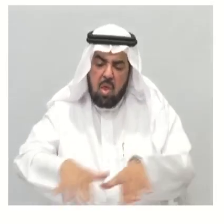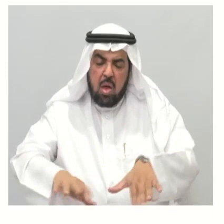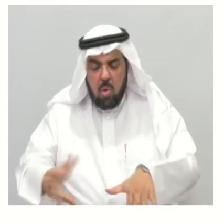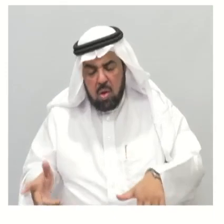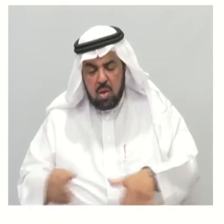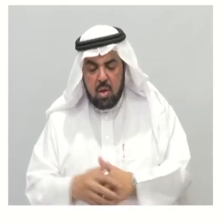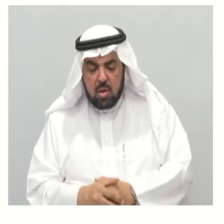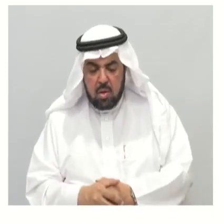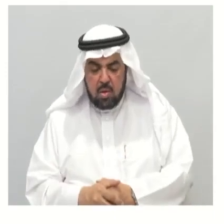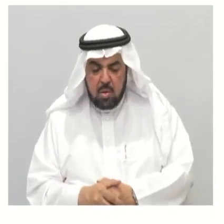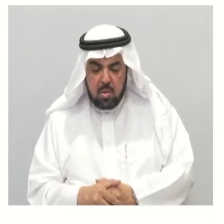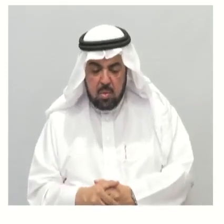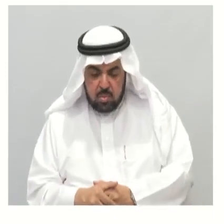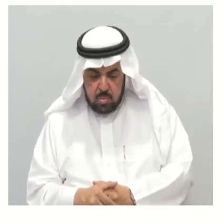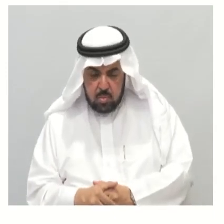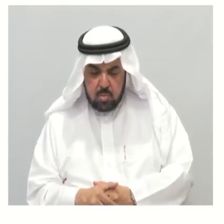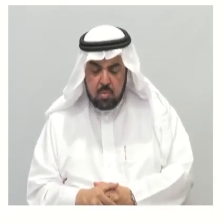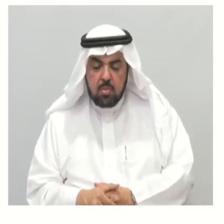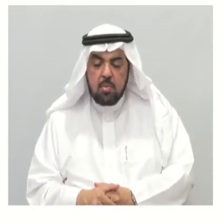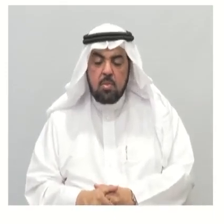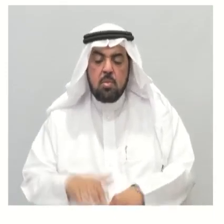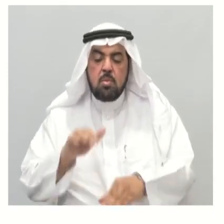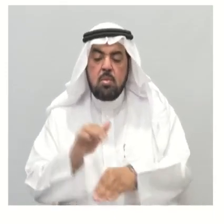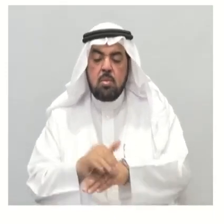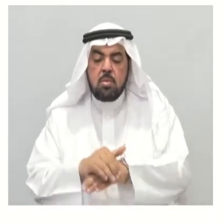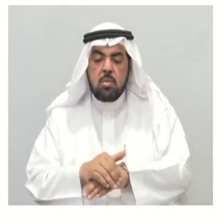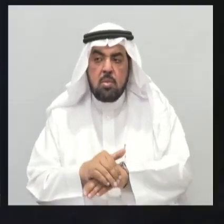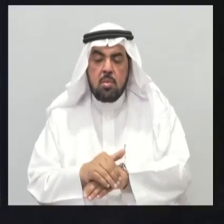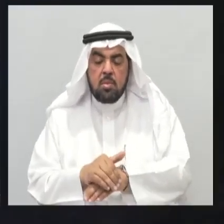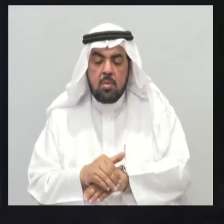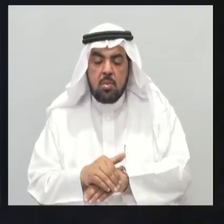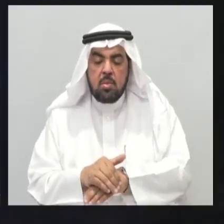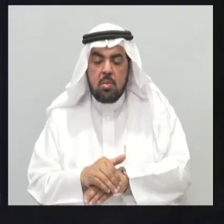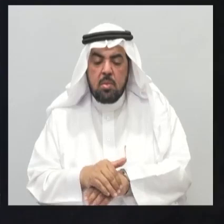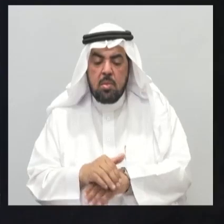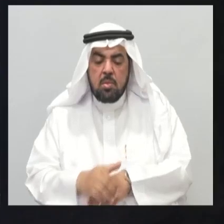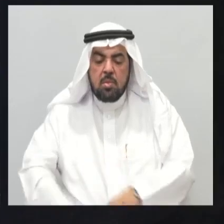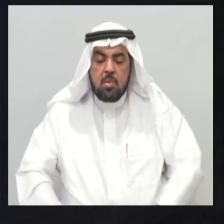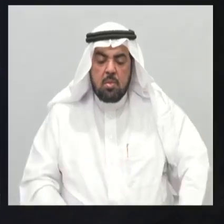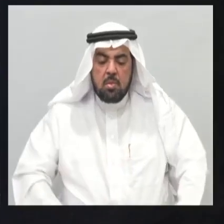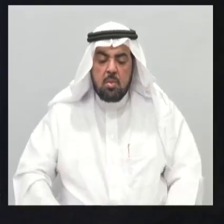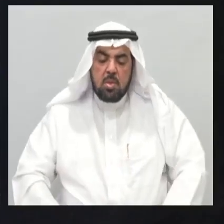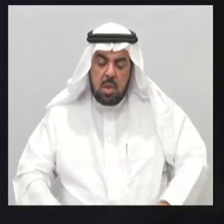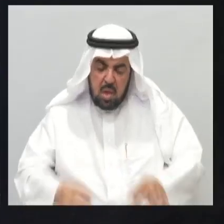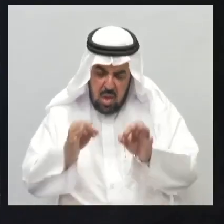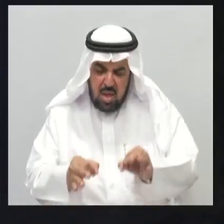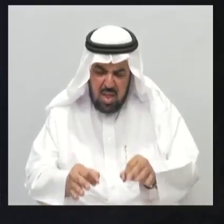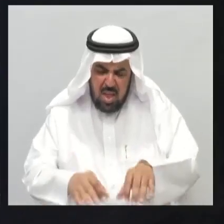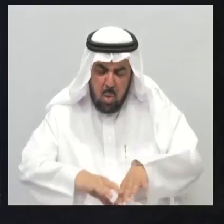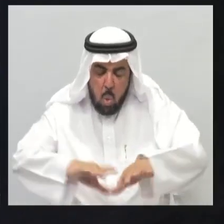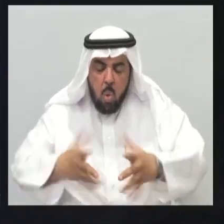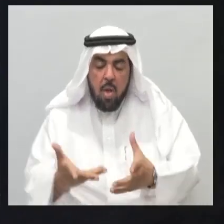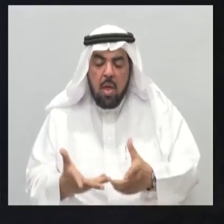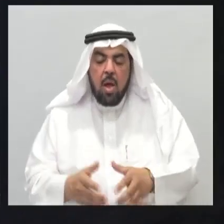حالة أخرى. أيضا ماذا تكلمنا عنه يا طلابي؟ تكلمنا عن تحدد حالة